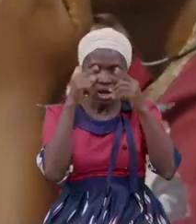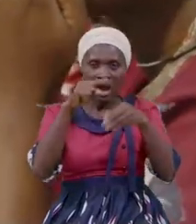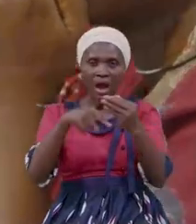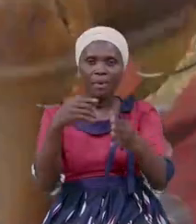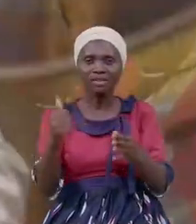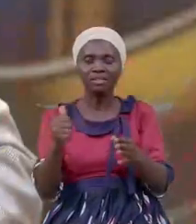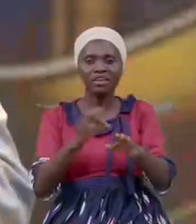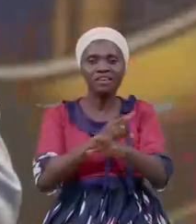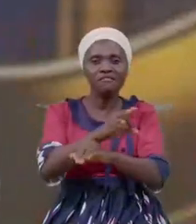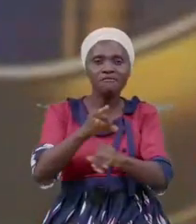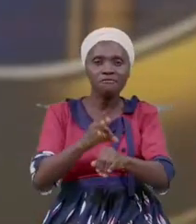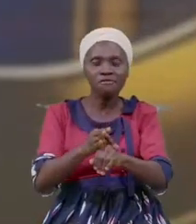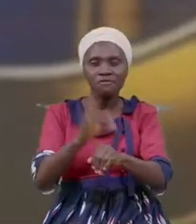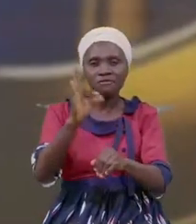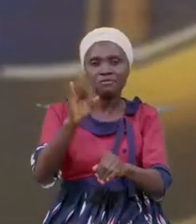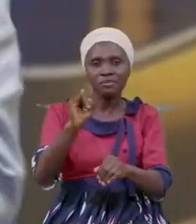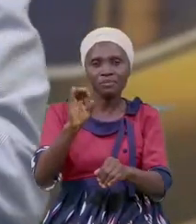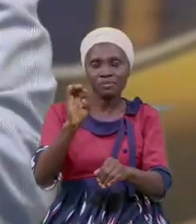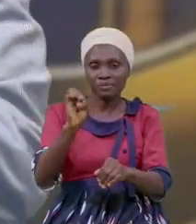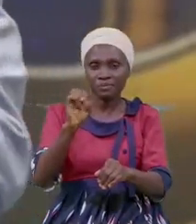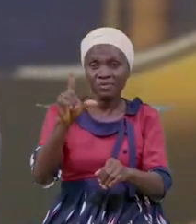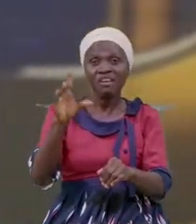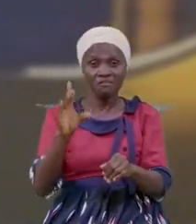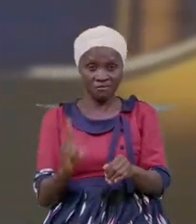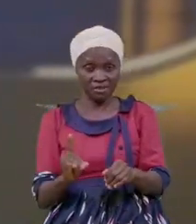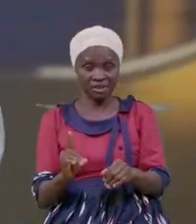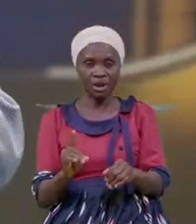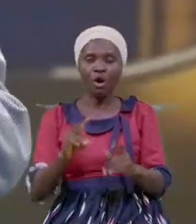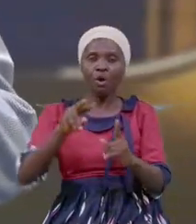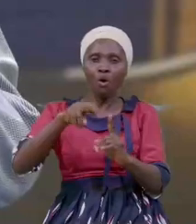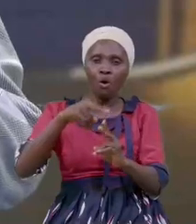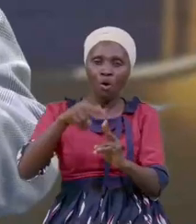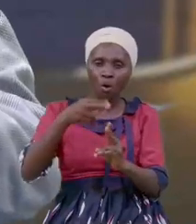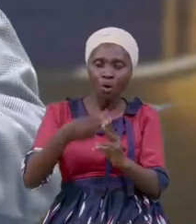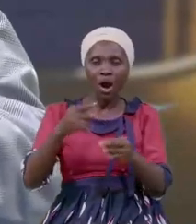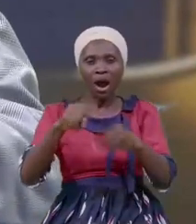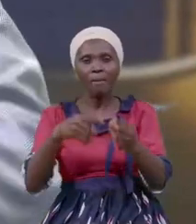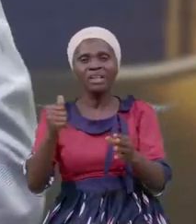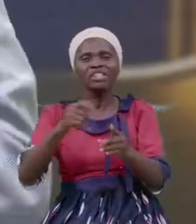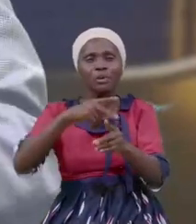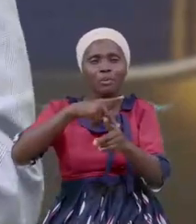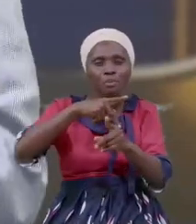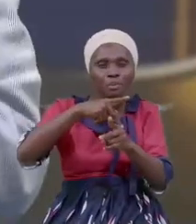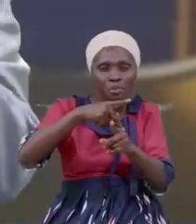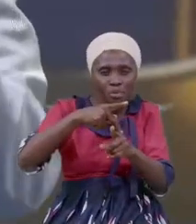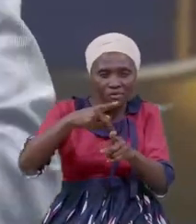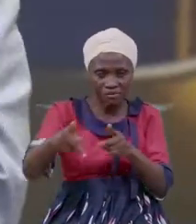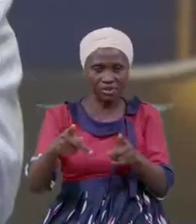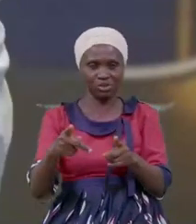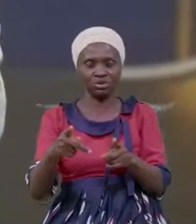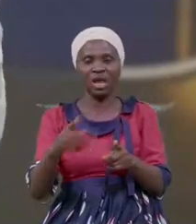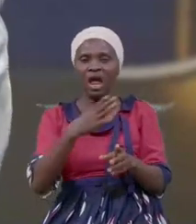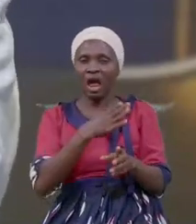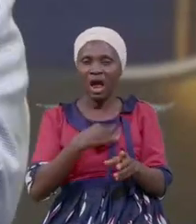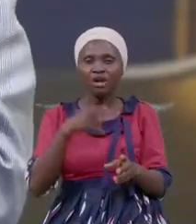ce qu'il faut pour exercer cette profession ensuite par le fruit de tes mains tu